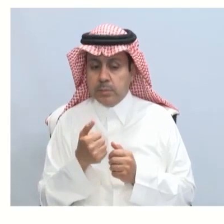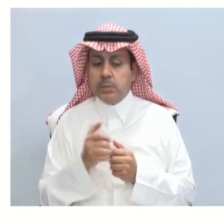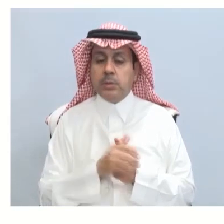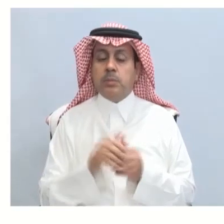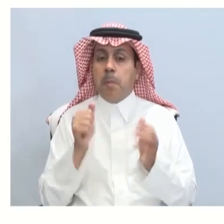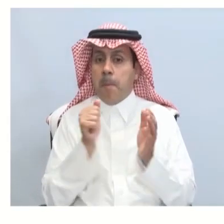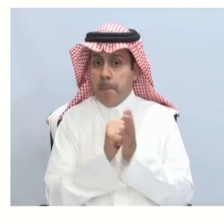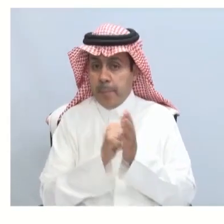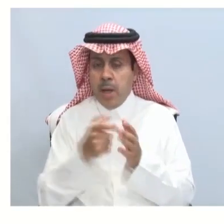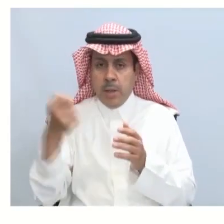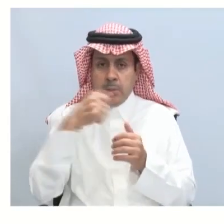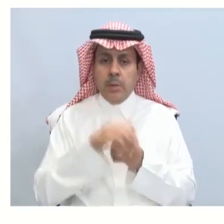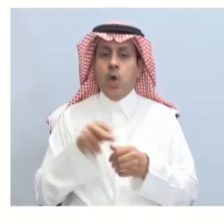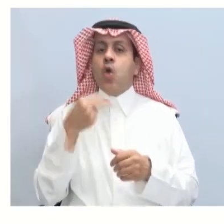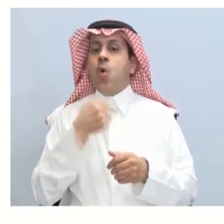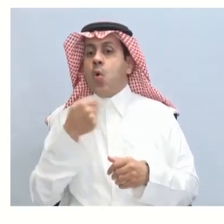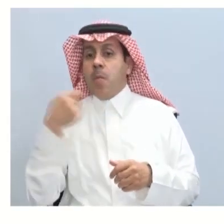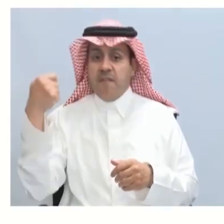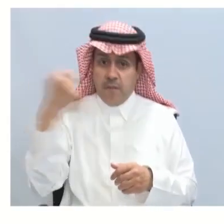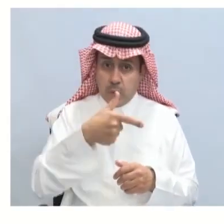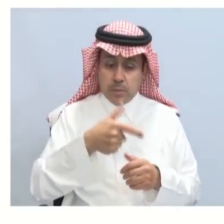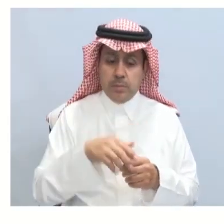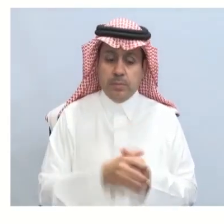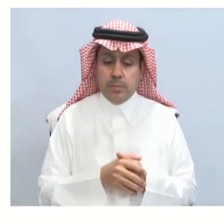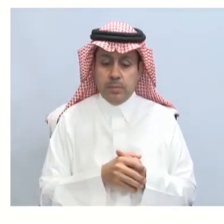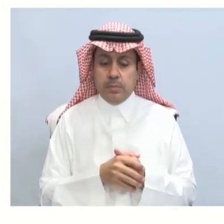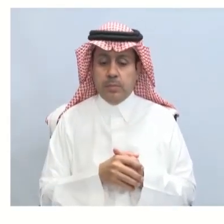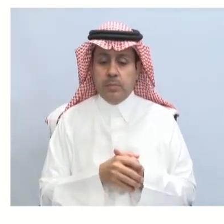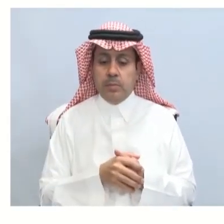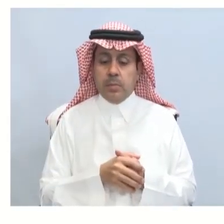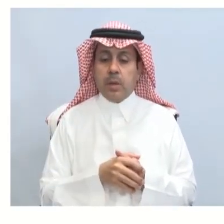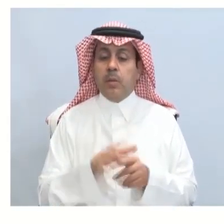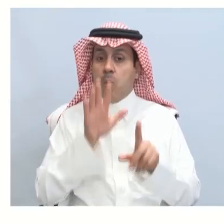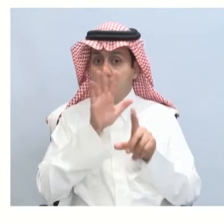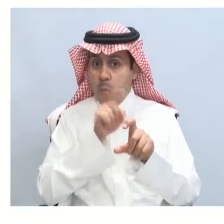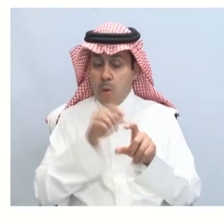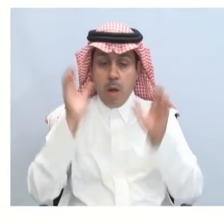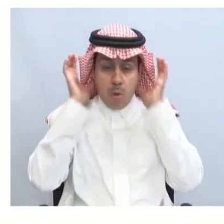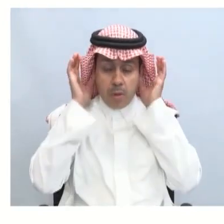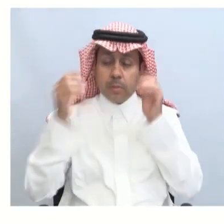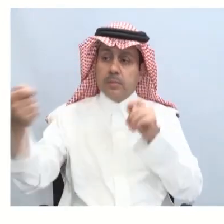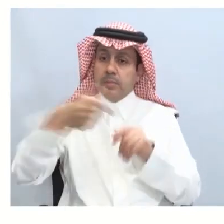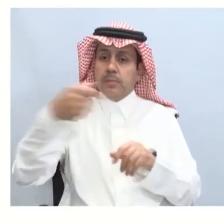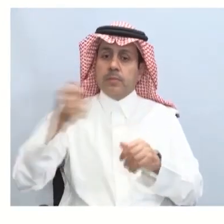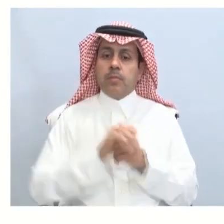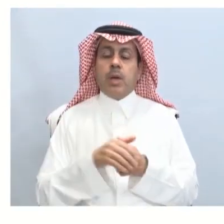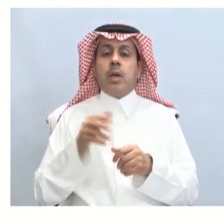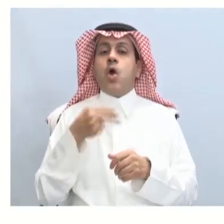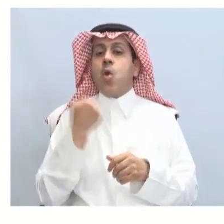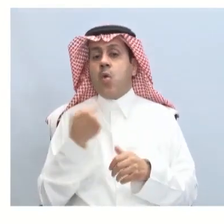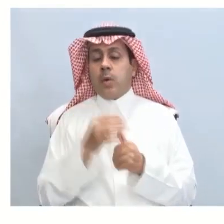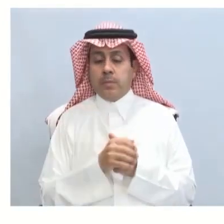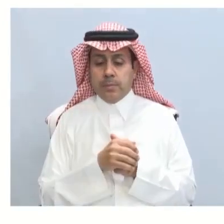من بيت المال وهو المكافاه او الراتب من الدوله كاخ الائمه والمؤذنين مكافاه